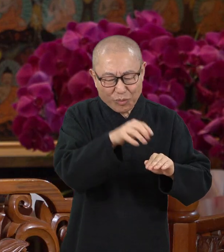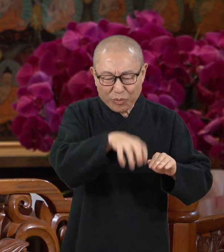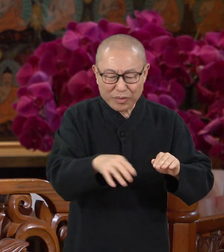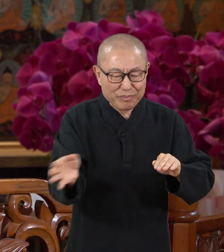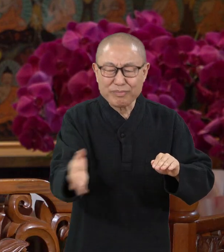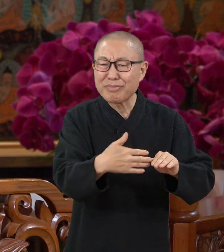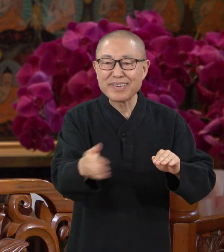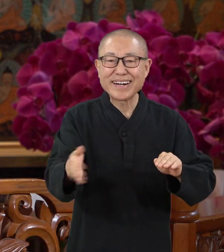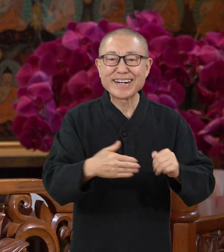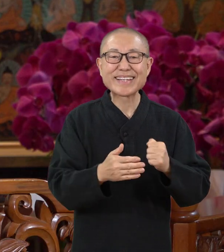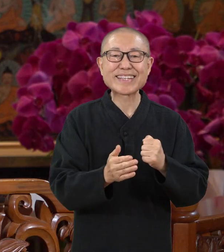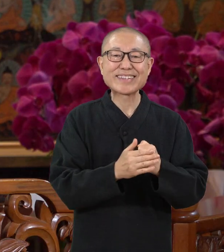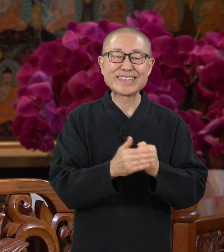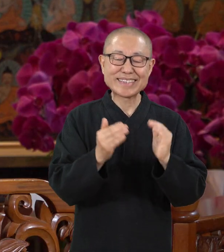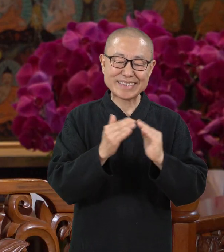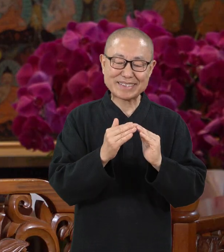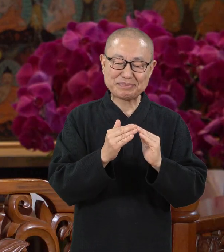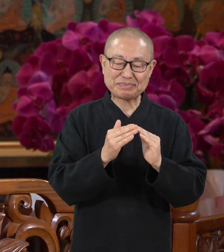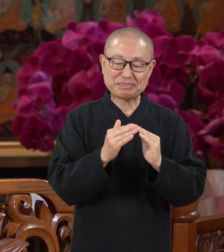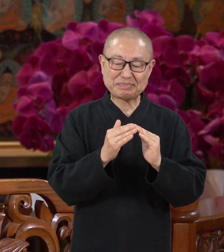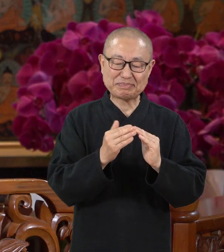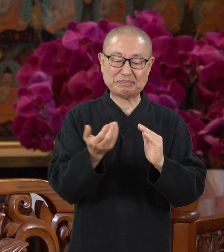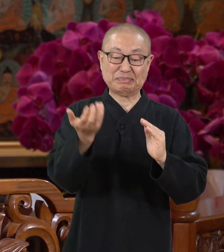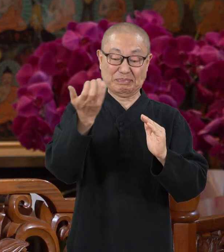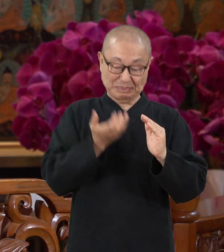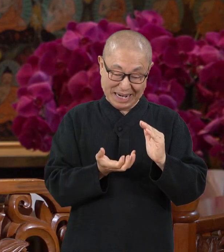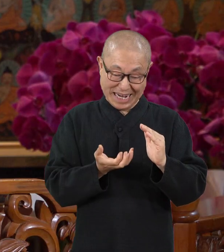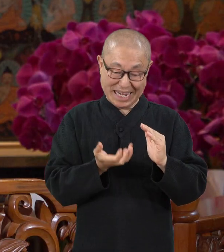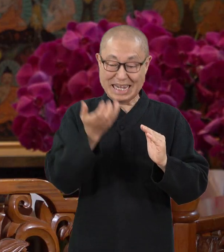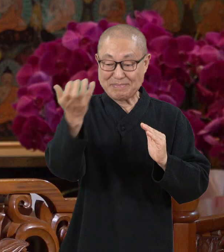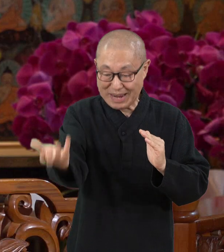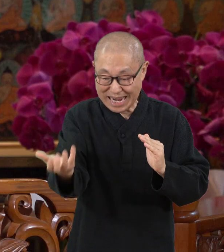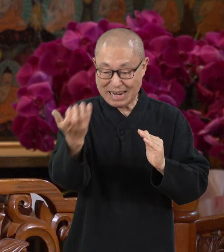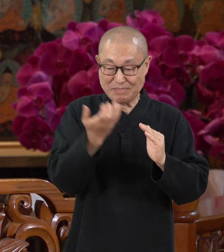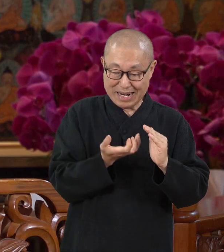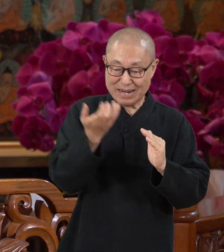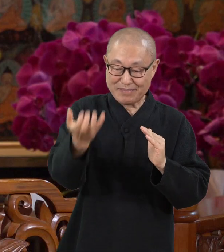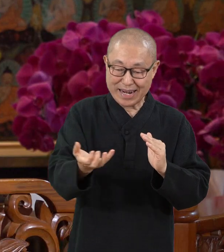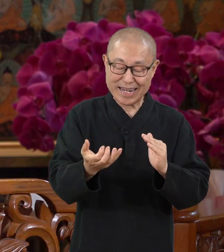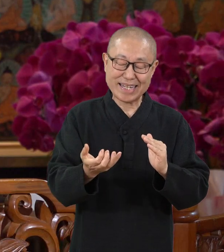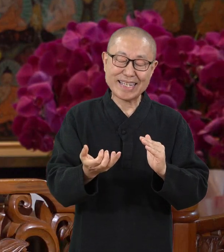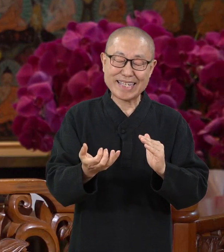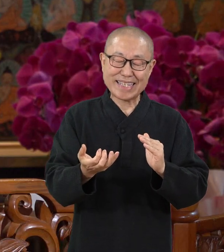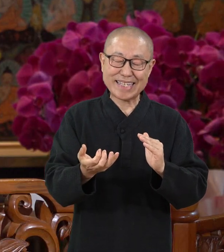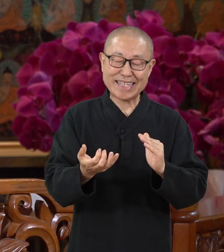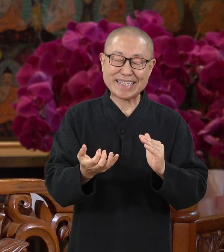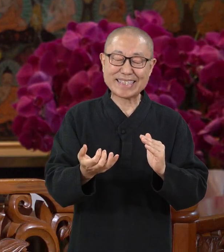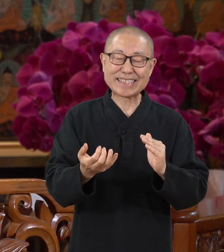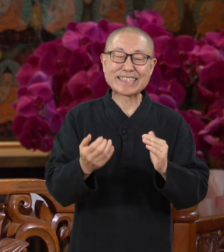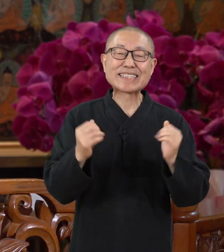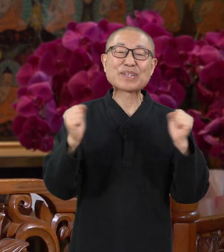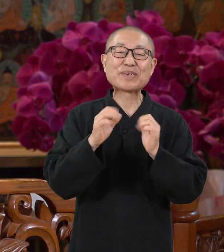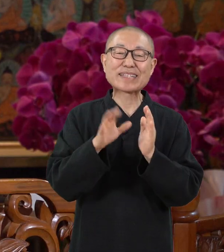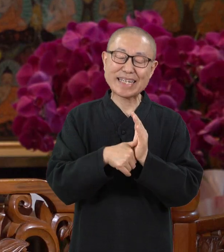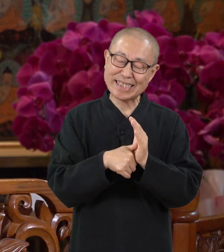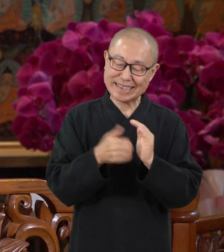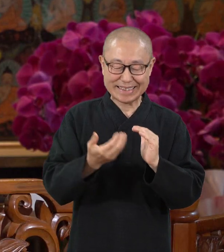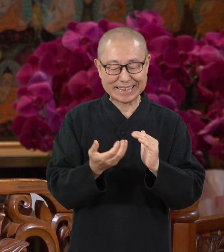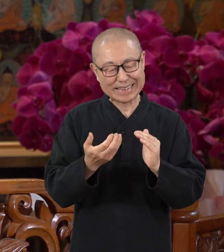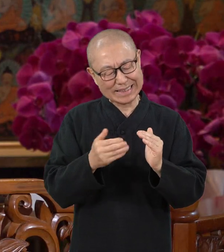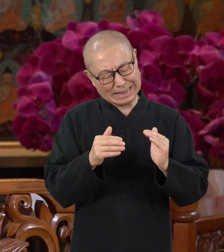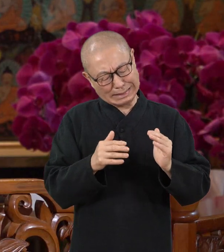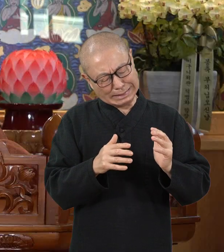않아요. 그래서 들여놨다 내놨다. 그래서 결국은 한겨울이 되면 죽어도 할